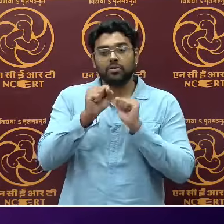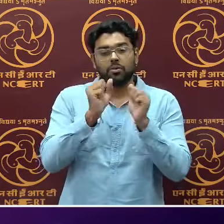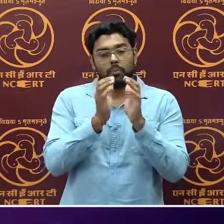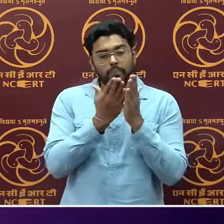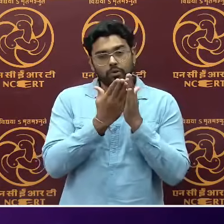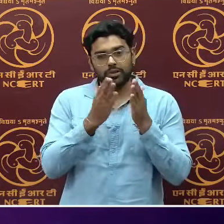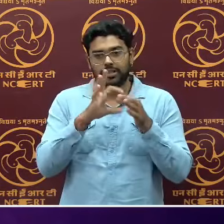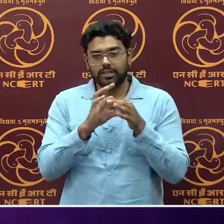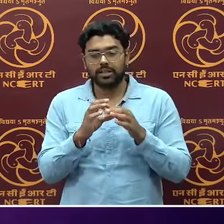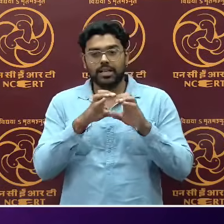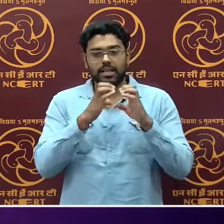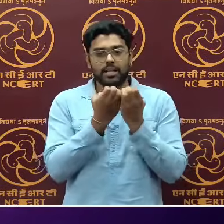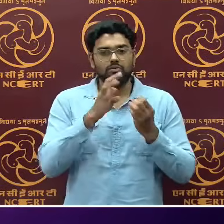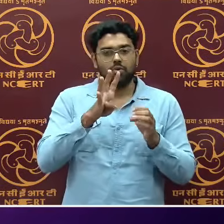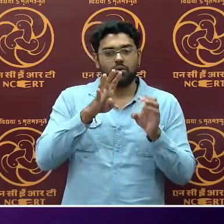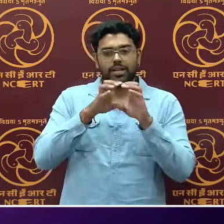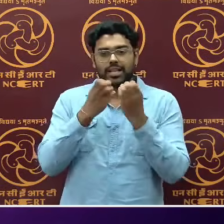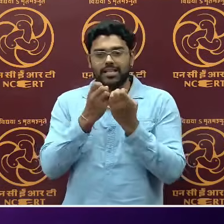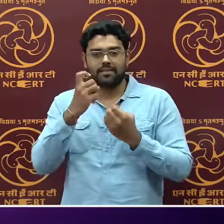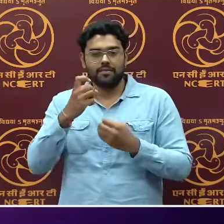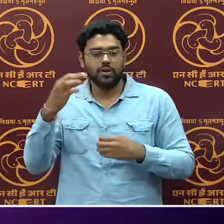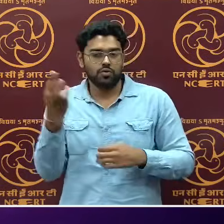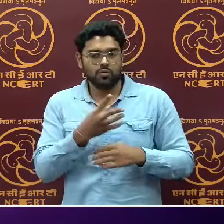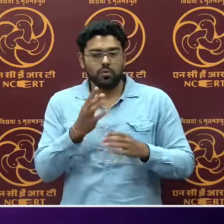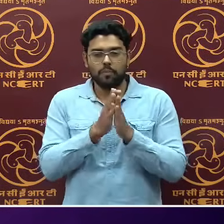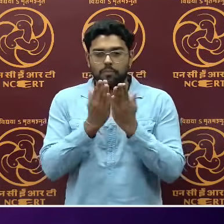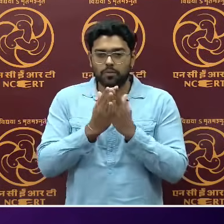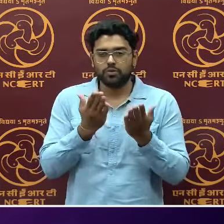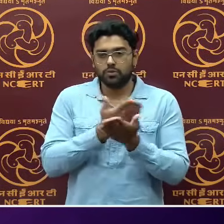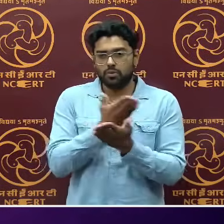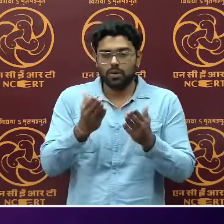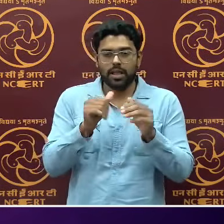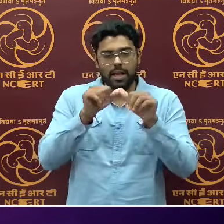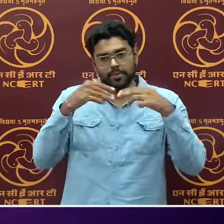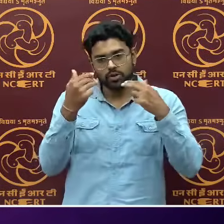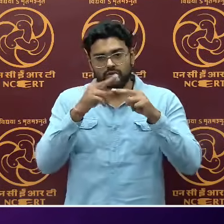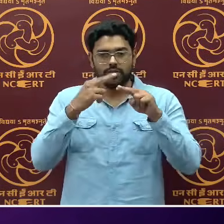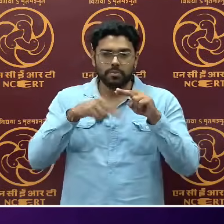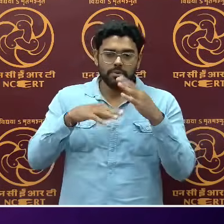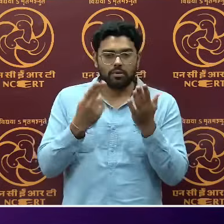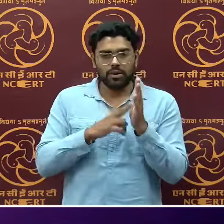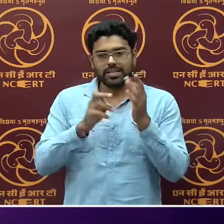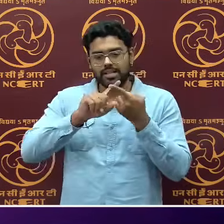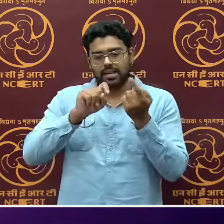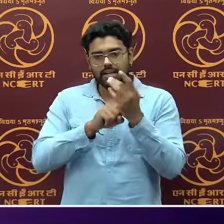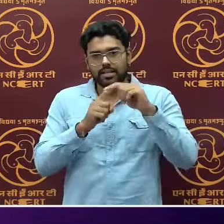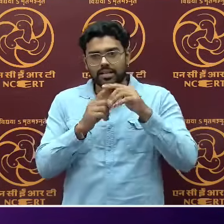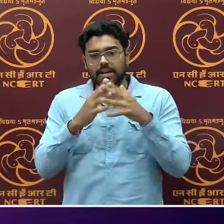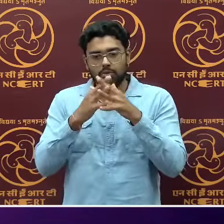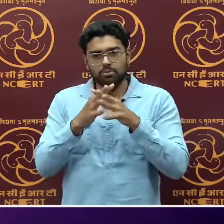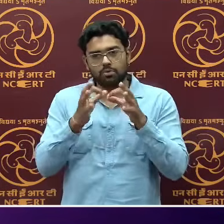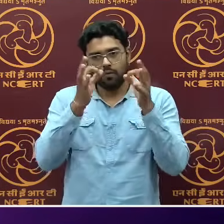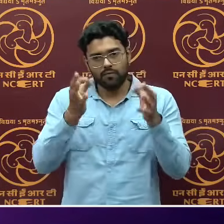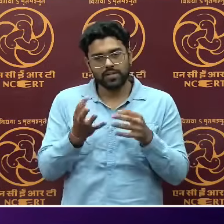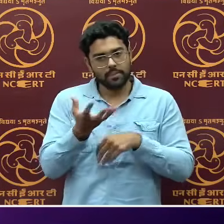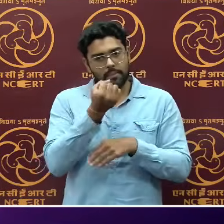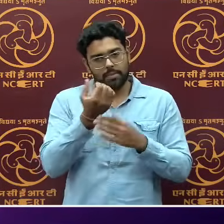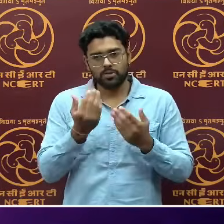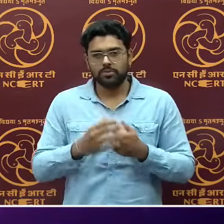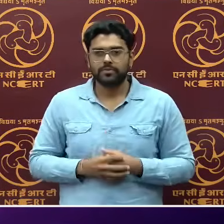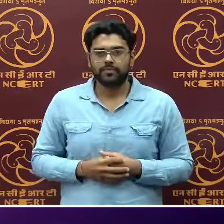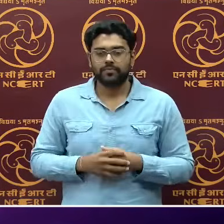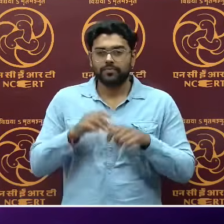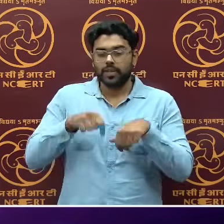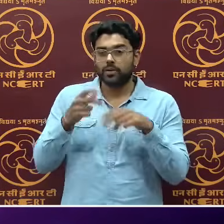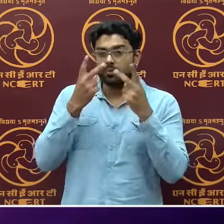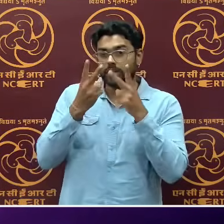रिगार्डिंग. क्लास 4 और क्लास 7 की न्यू टेक्स्ट बुक्स आप सभी अमेजॉन, फ्लिपकार्ट और NCERT की ऑफिशियल वेबसाइट से मंगवा सकते हैं.